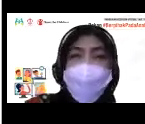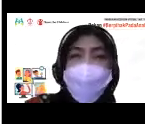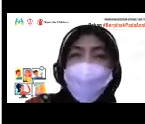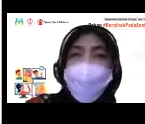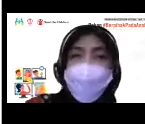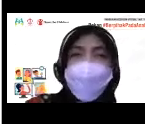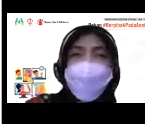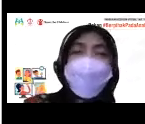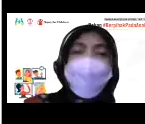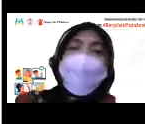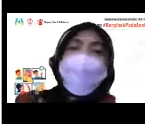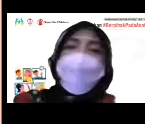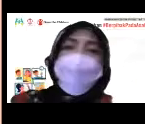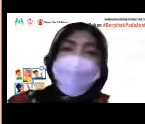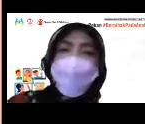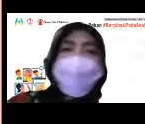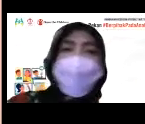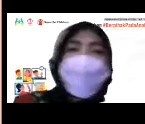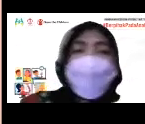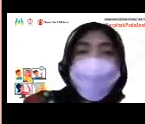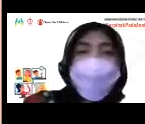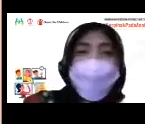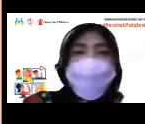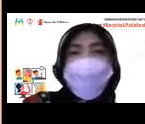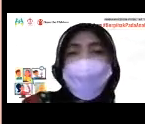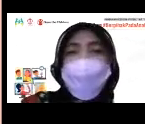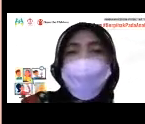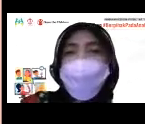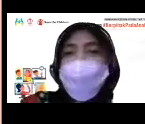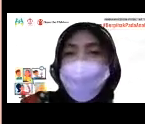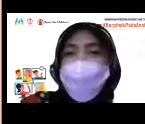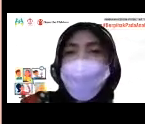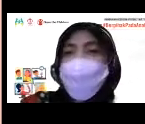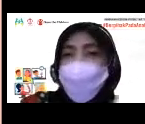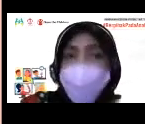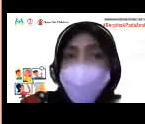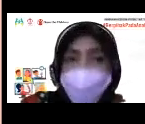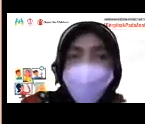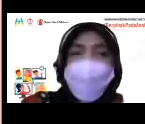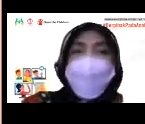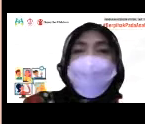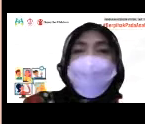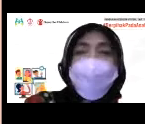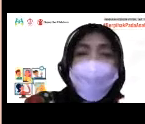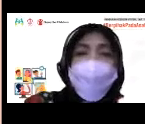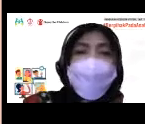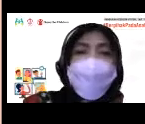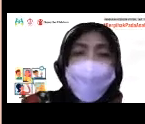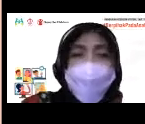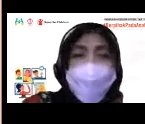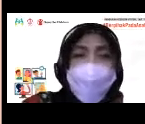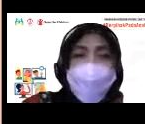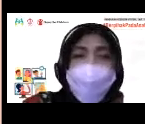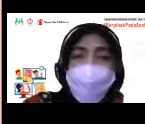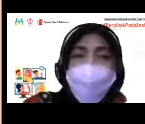MTBS secara benar. Ini saya akan sampaikan sejarah Kalakarya Kabupaten Bandung. Jadi,